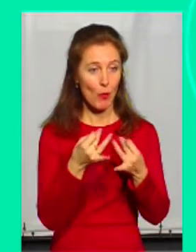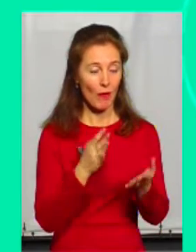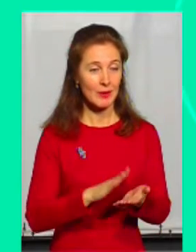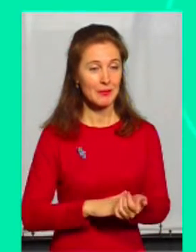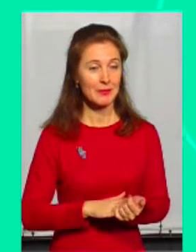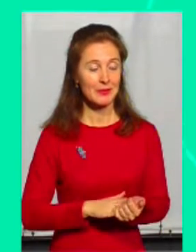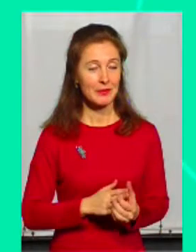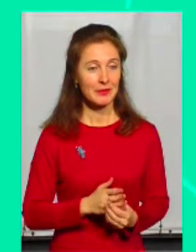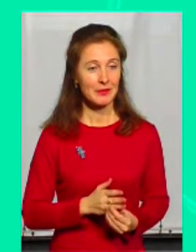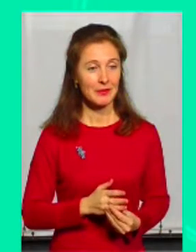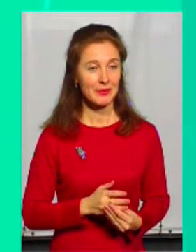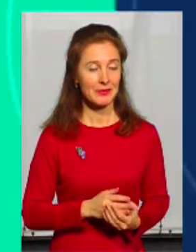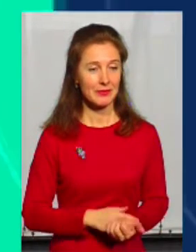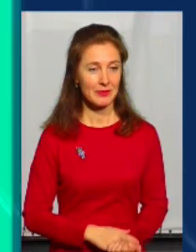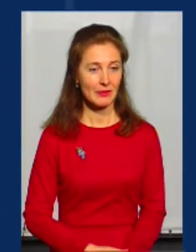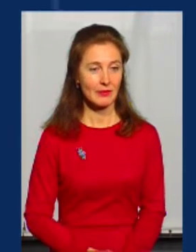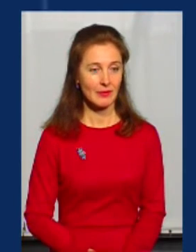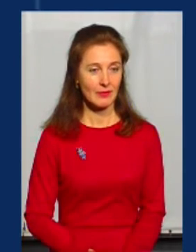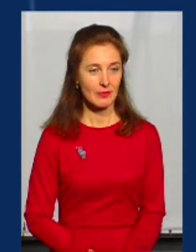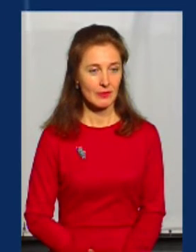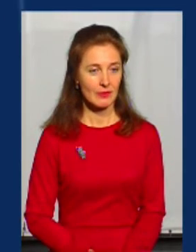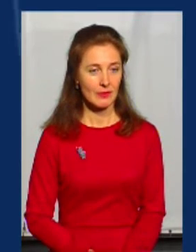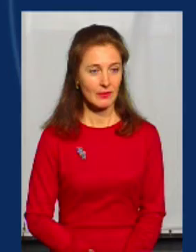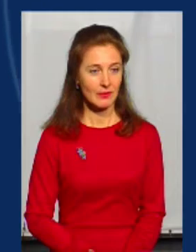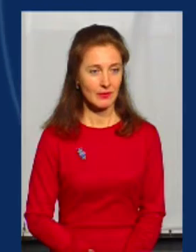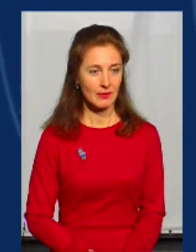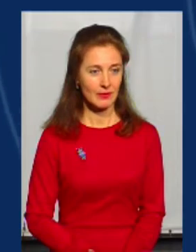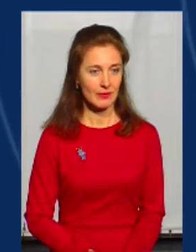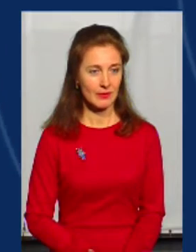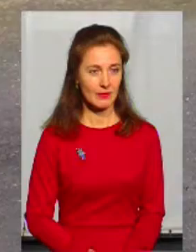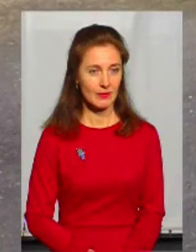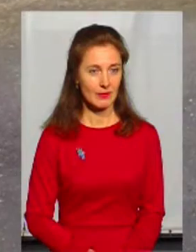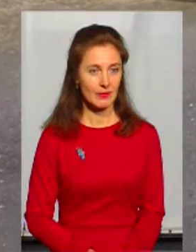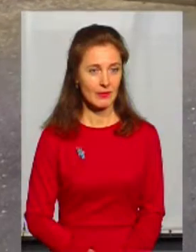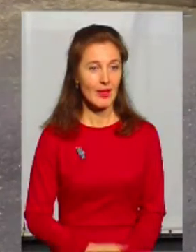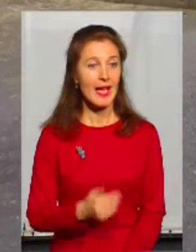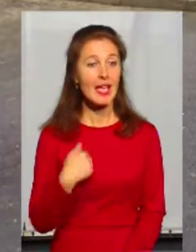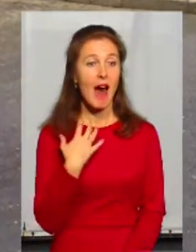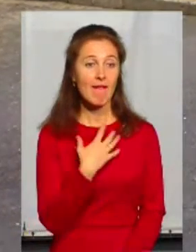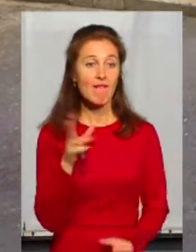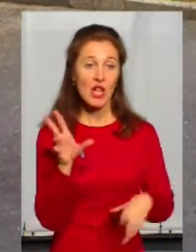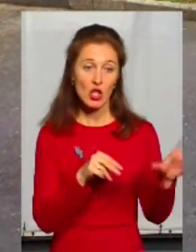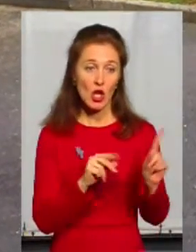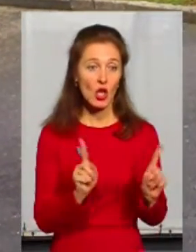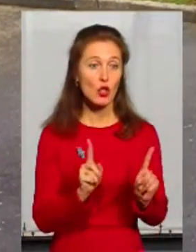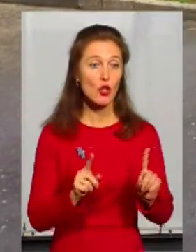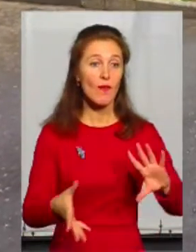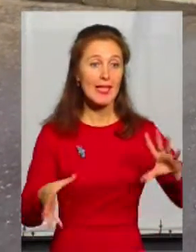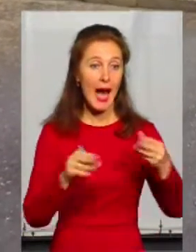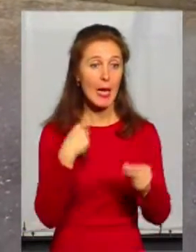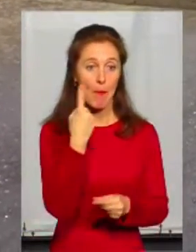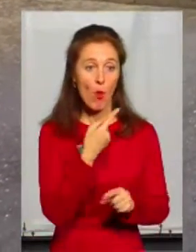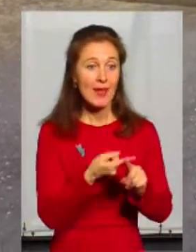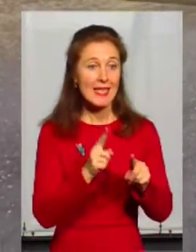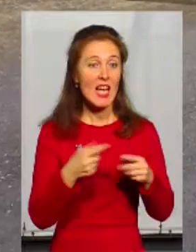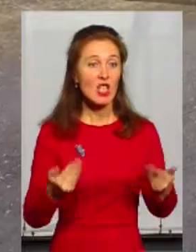Я Я вважаю, що взагалі мова – це живий